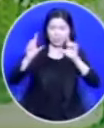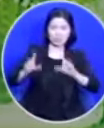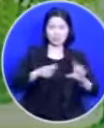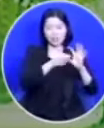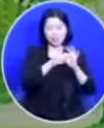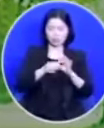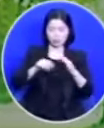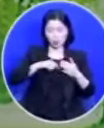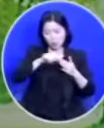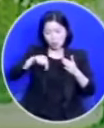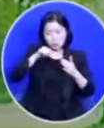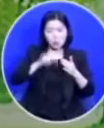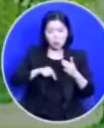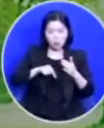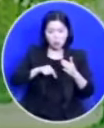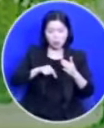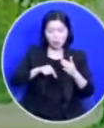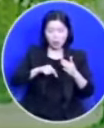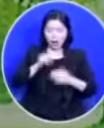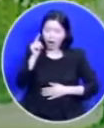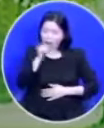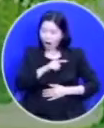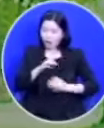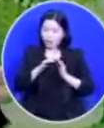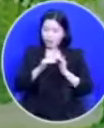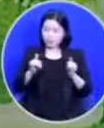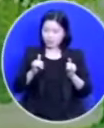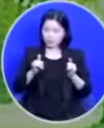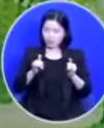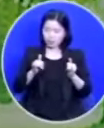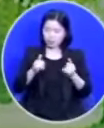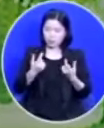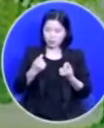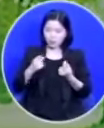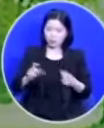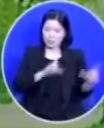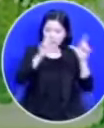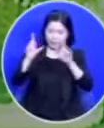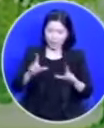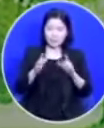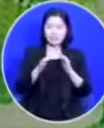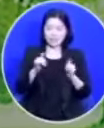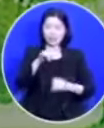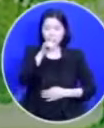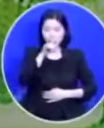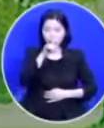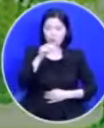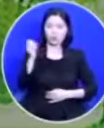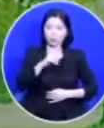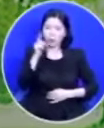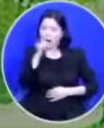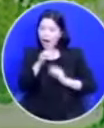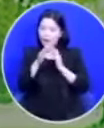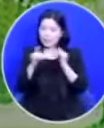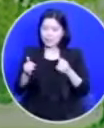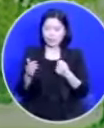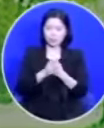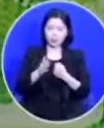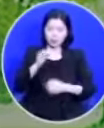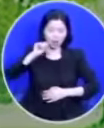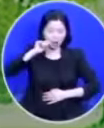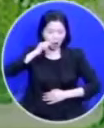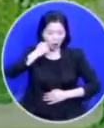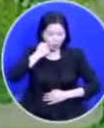속으로는 악한 삶을 사는 사람도 있고 또 그런 악한 사람들 때문에 어려움을